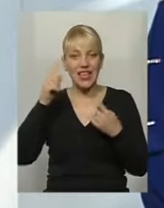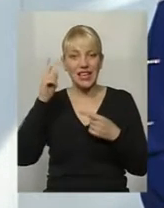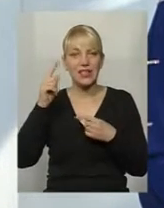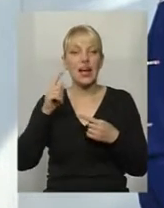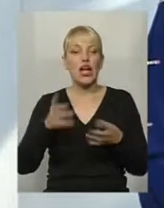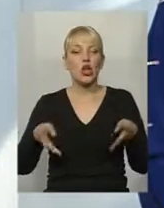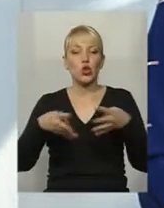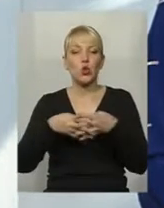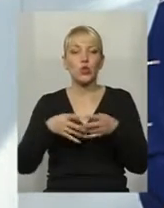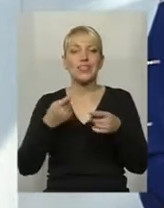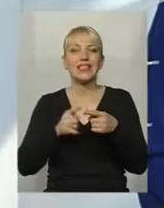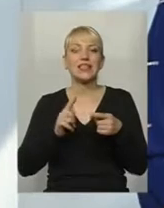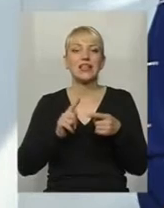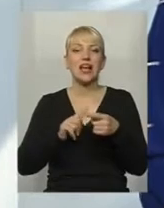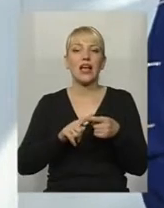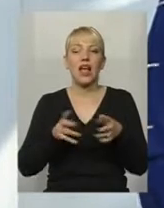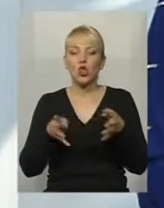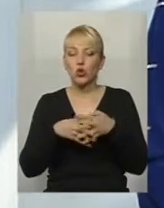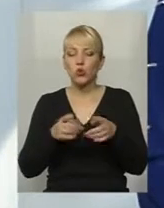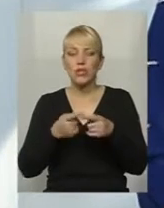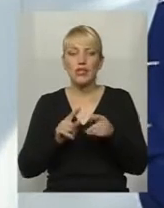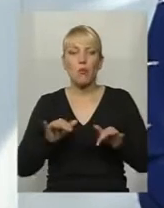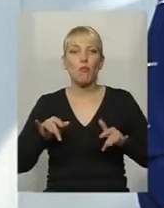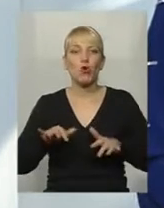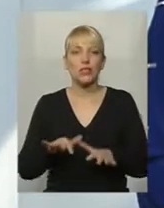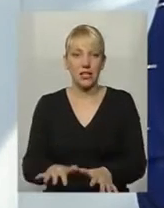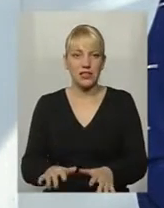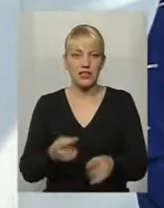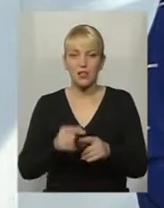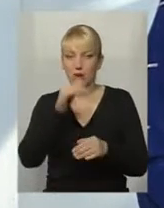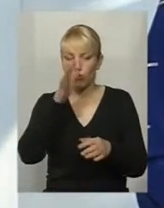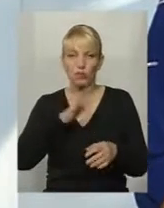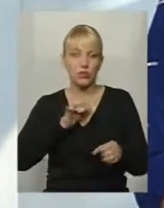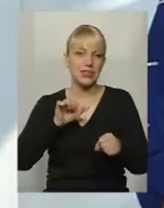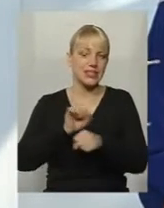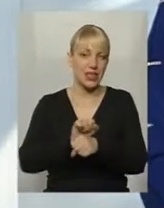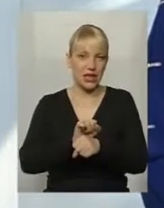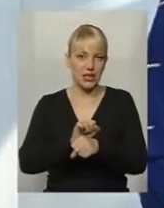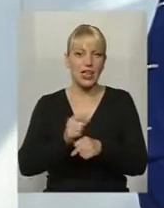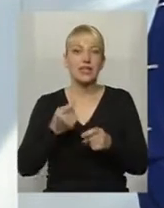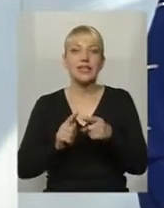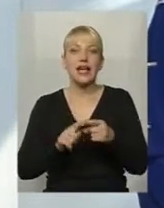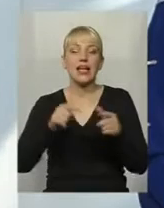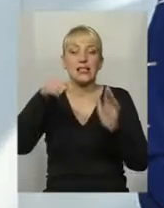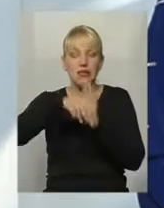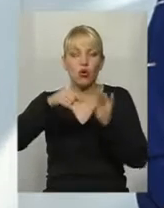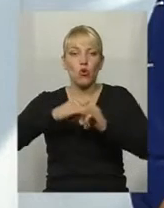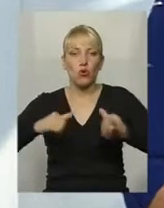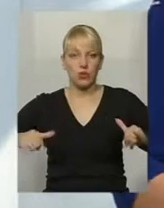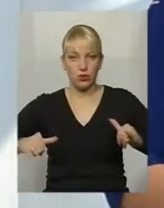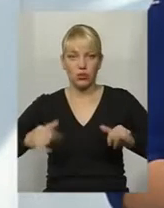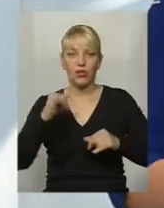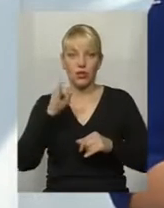власне, це процес. Це не може бути якийсь сталий предмет, це є розвиток, власне. І